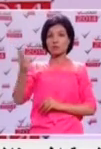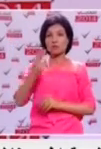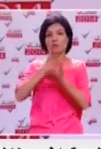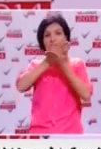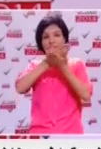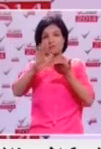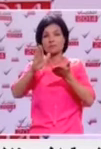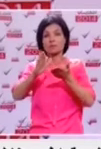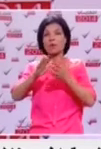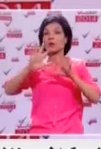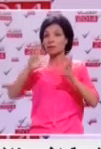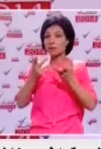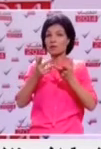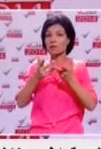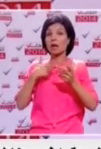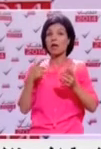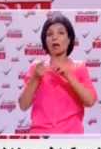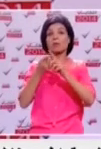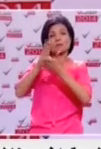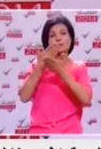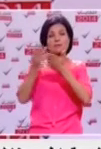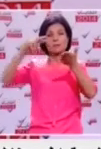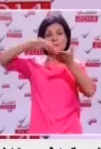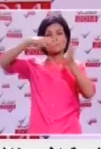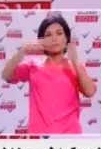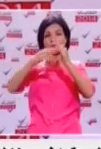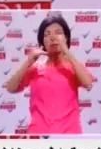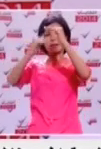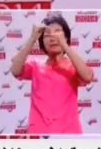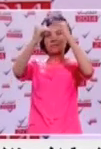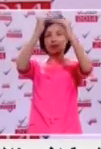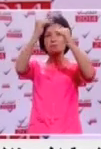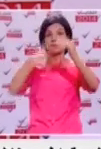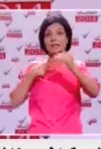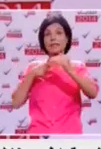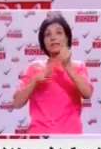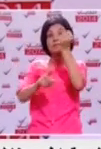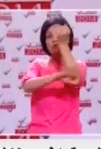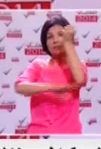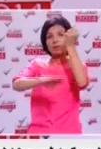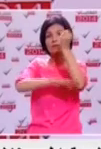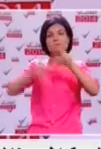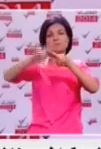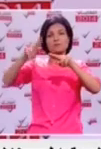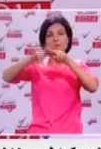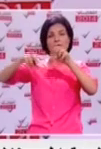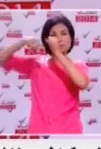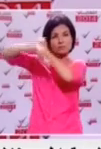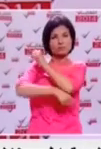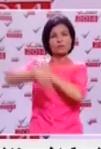عليها إلا في إطار سياسة تنموية تقوم على إصلاحات عميقة